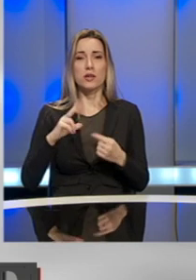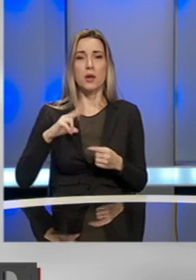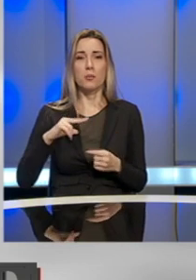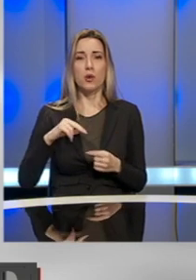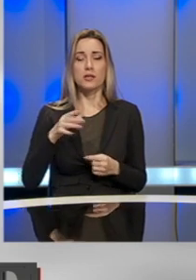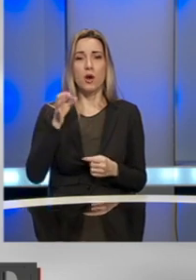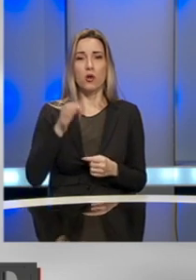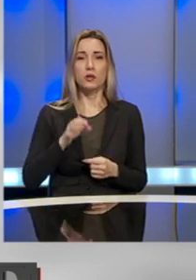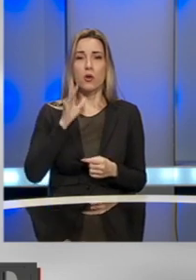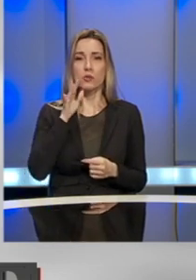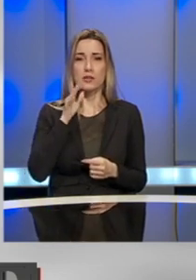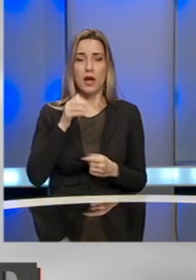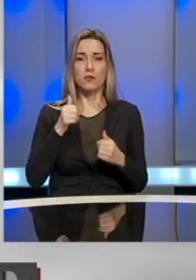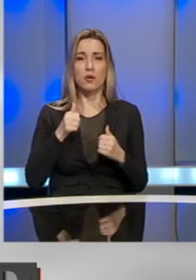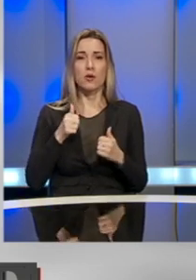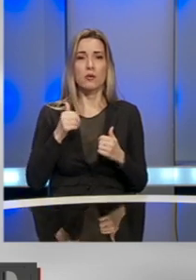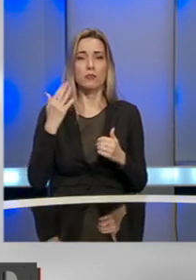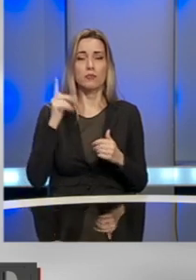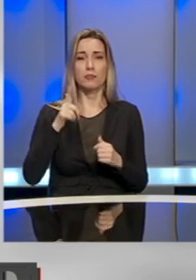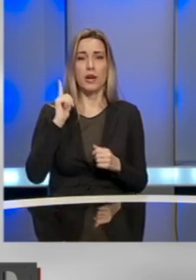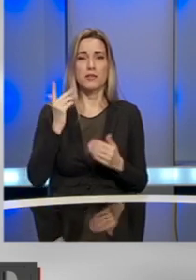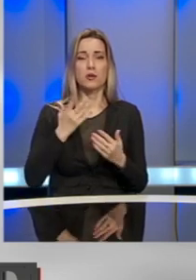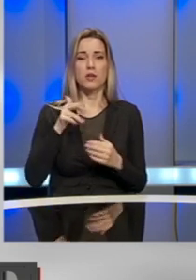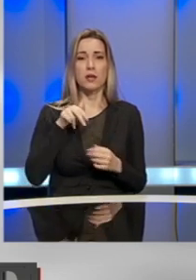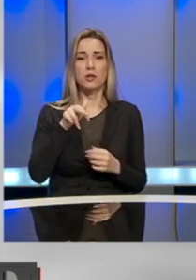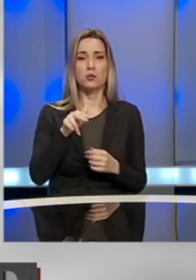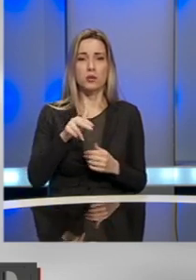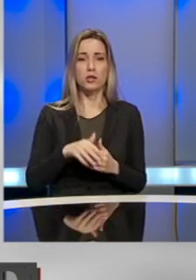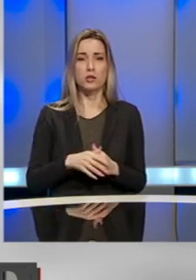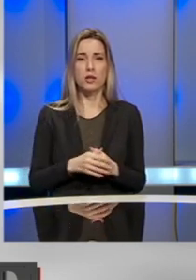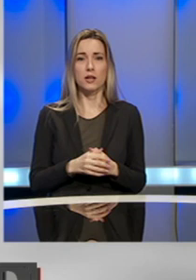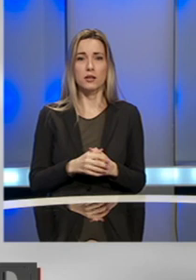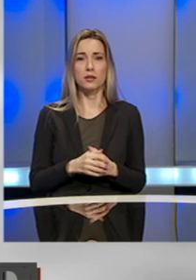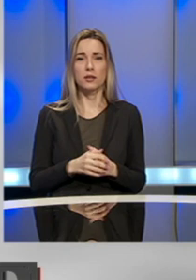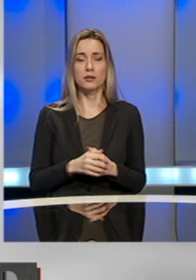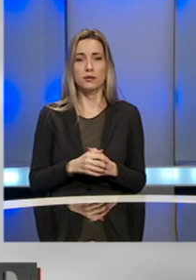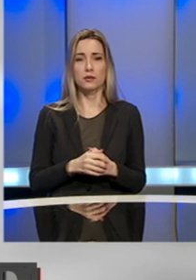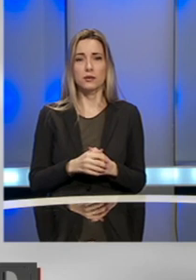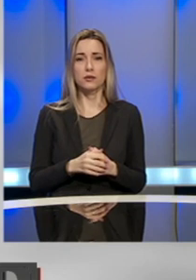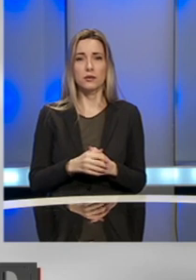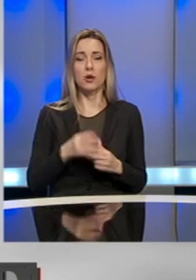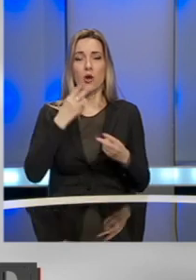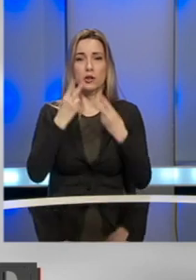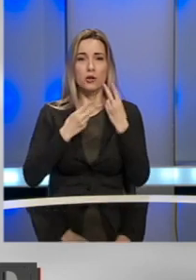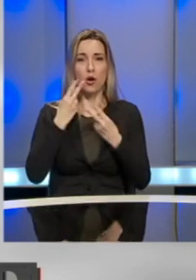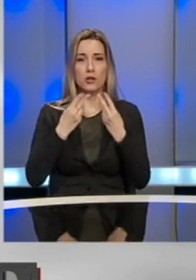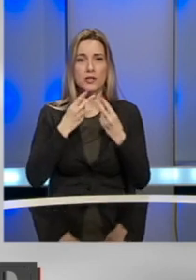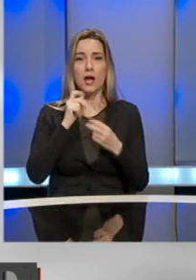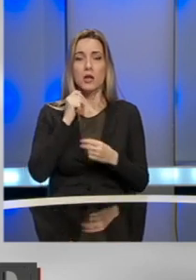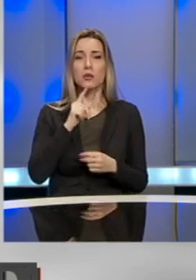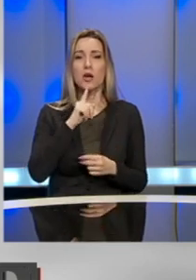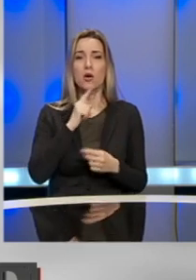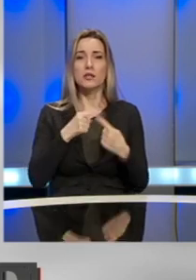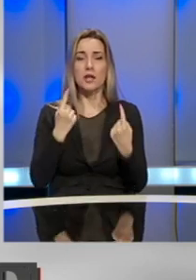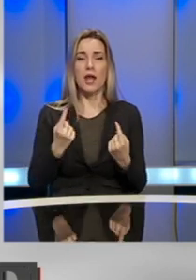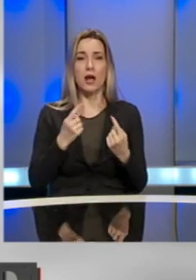u kantonu Sarajevo, samo preksinoć kada su išli i kontrolisali jeli, ljude koji se nalaze